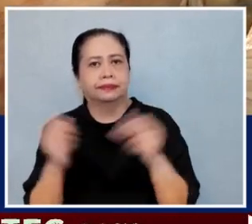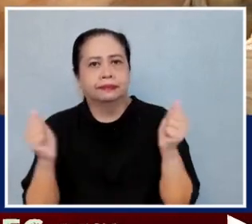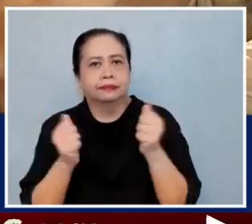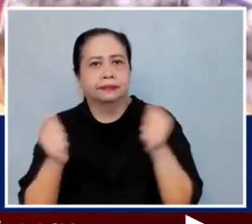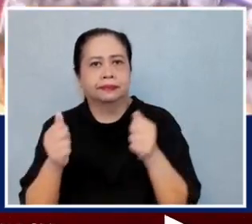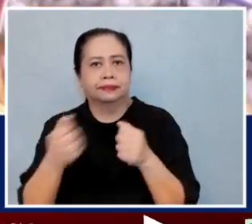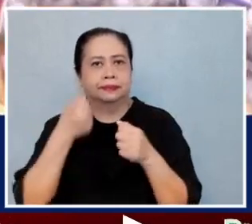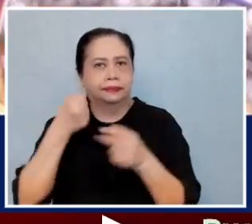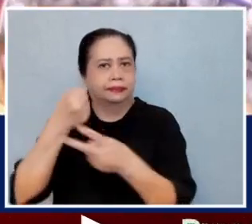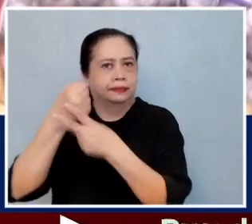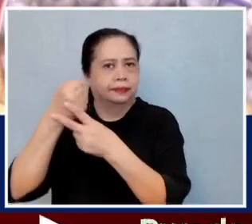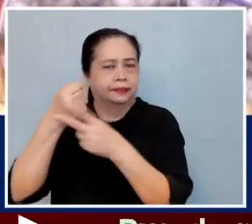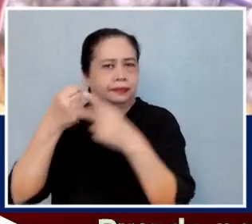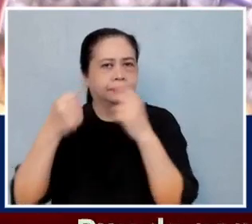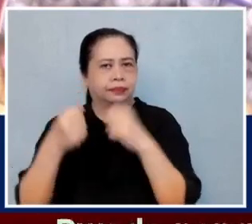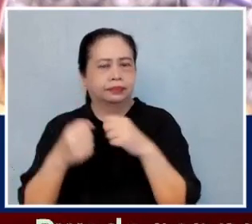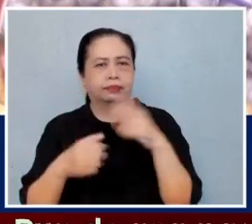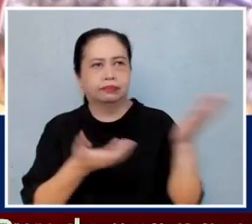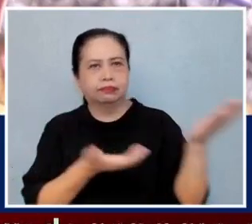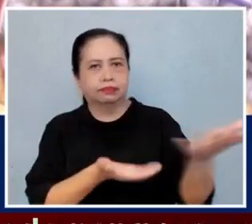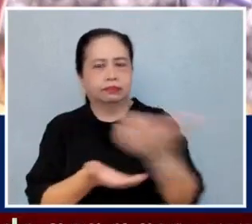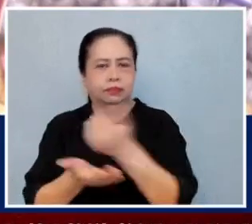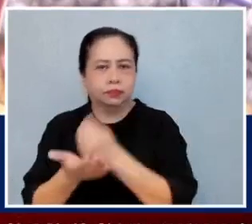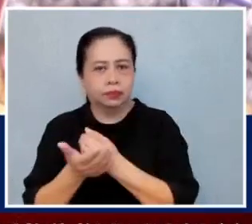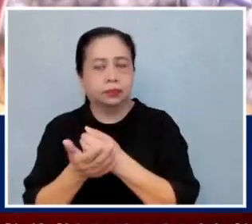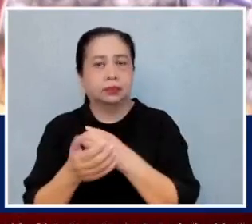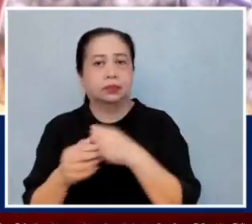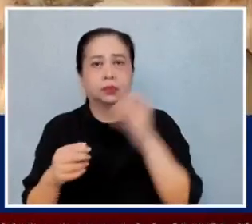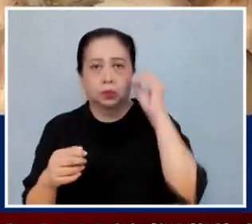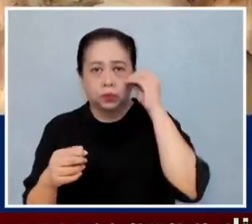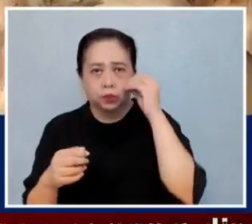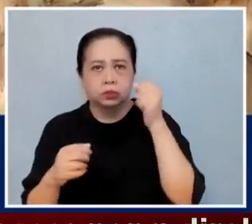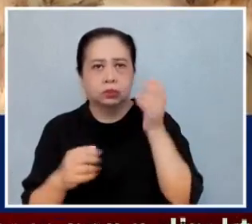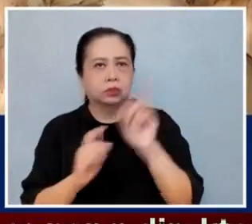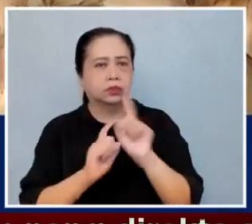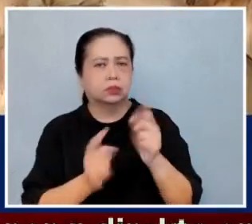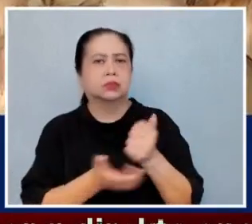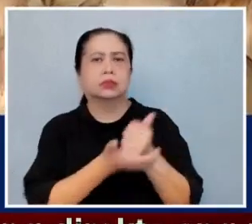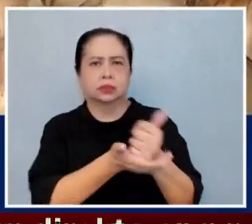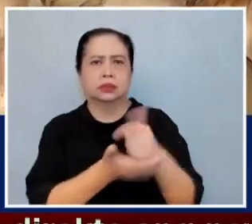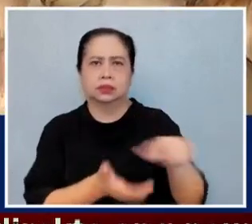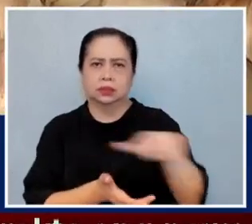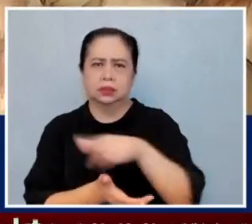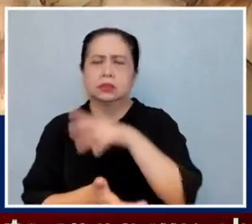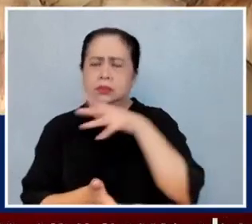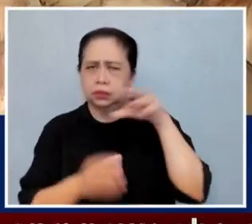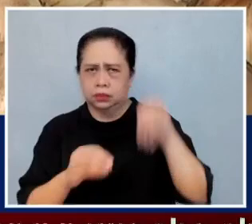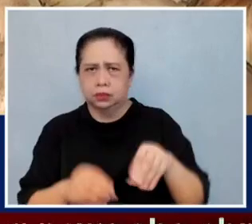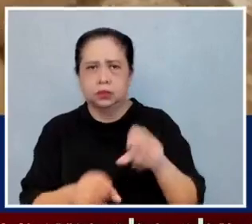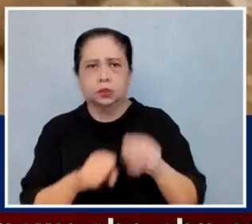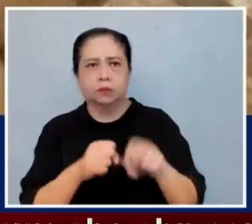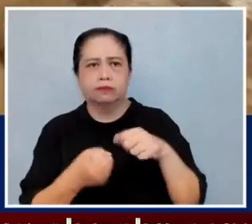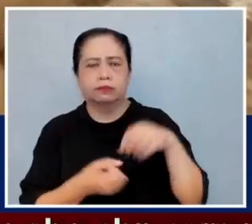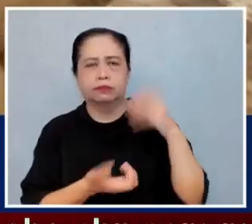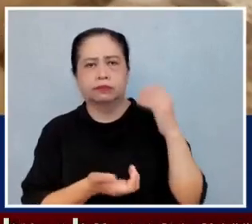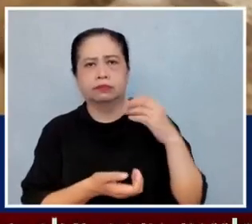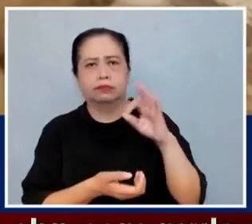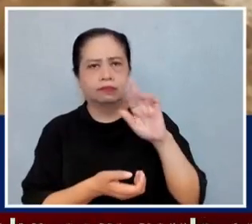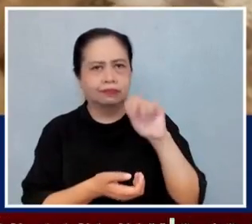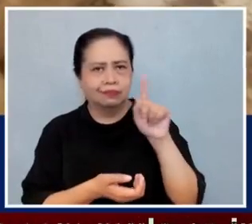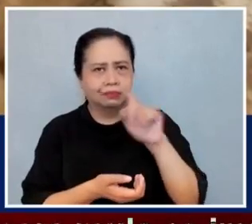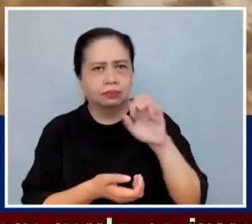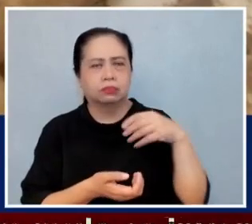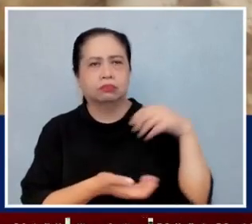facilities para sa mga aning sibuyas sa bansa at tugunan ang apela ng tulong ng mga magsasaka nito para sa abono at iba pang